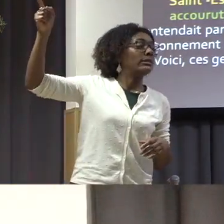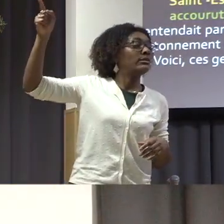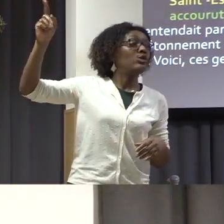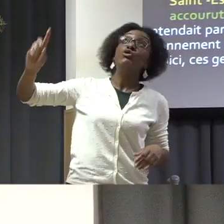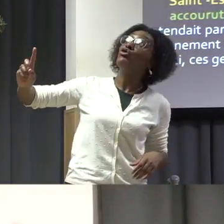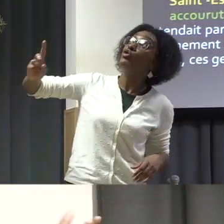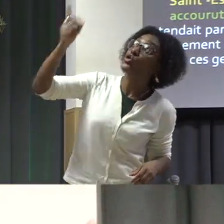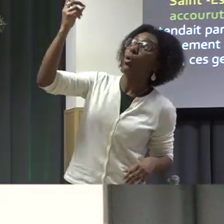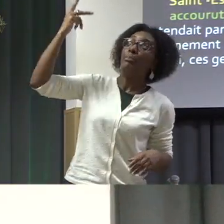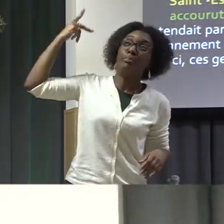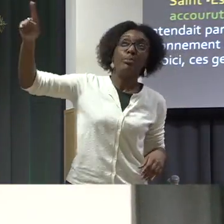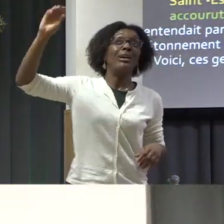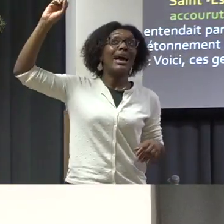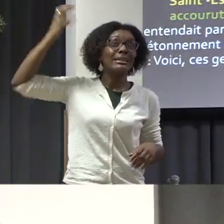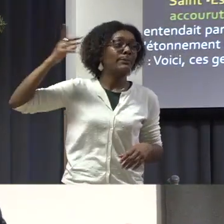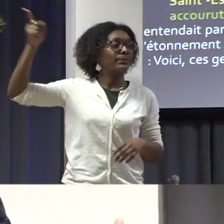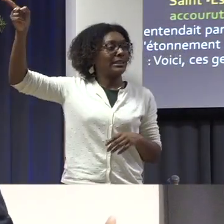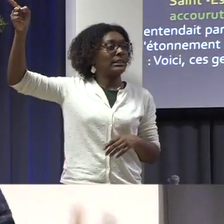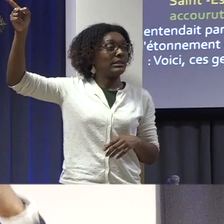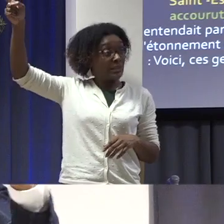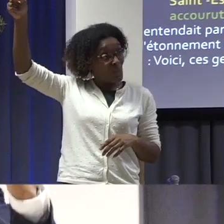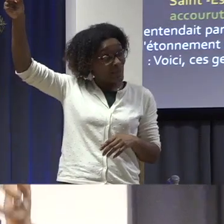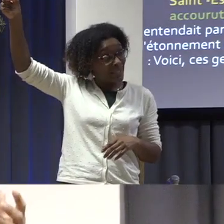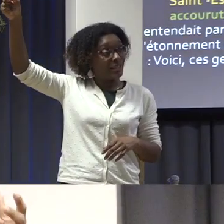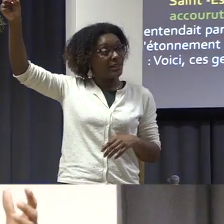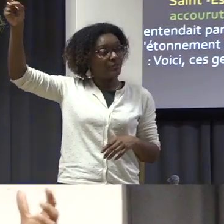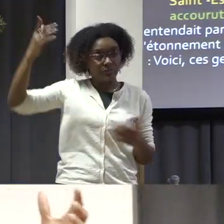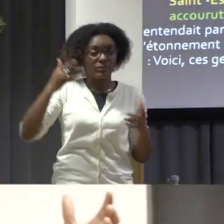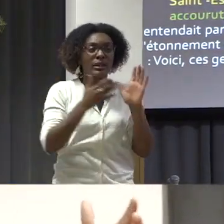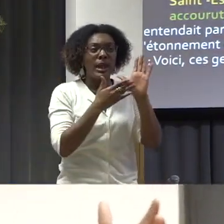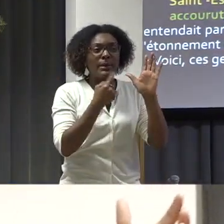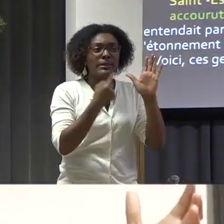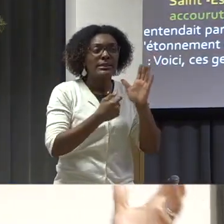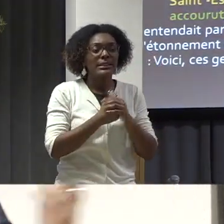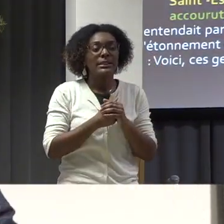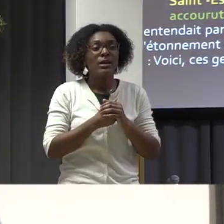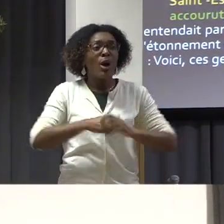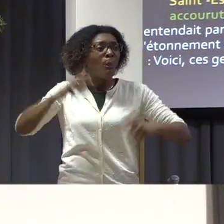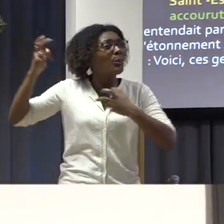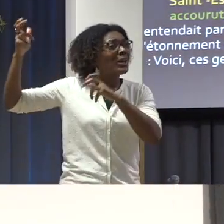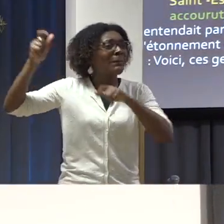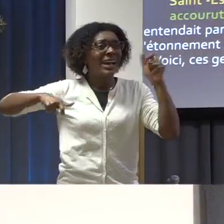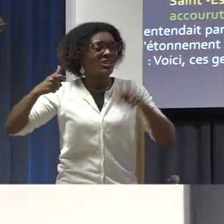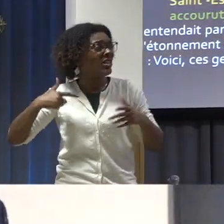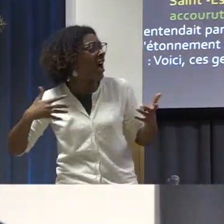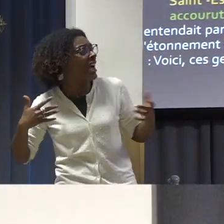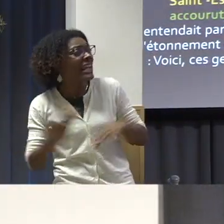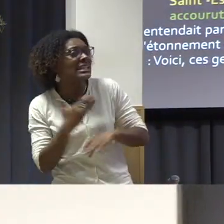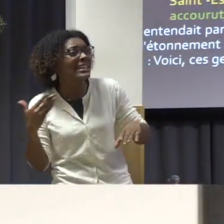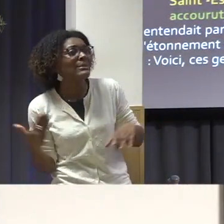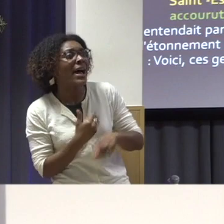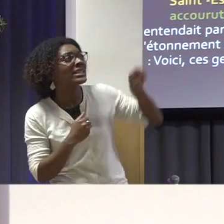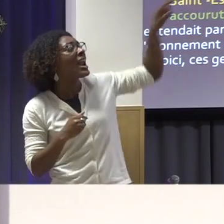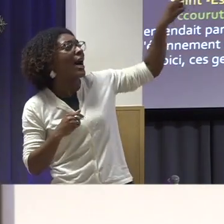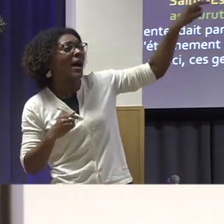esprit de dieu aux briques eu lieu la multitude a couru il ya un père